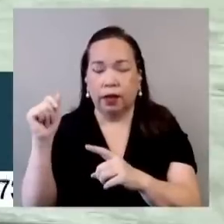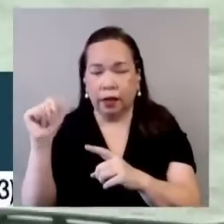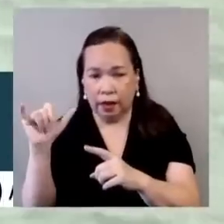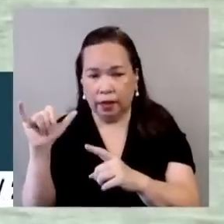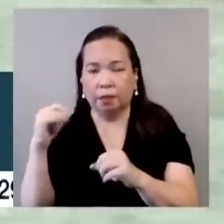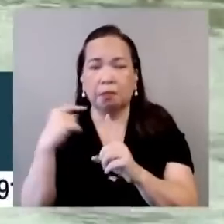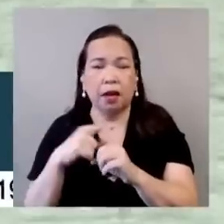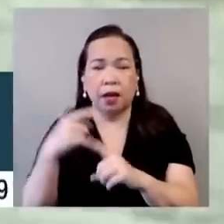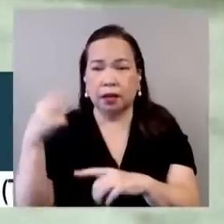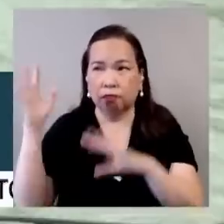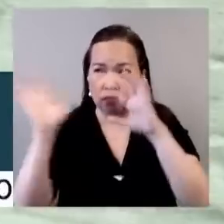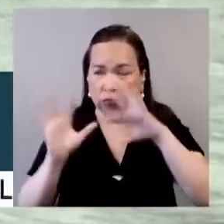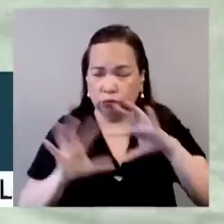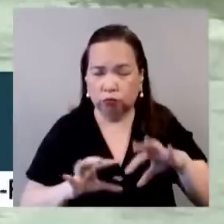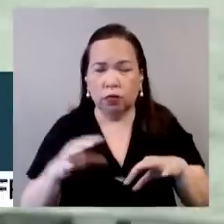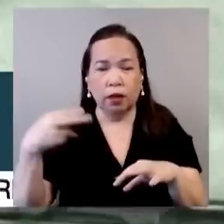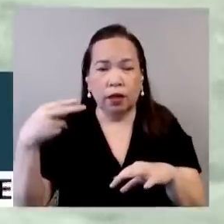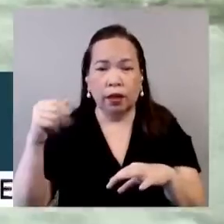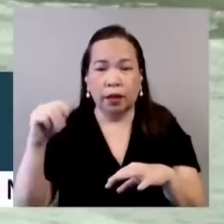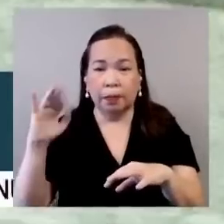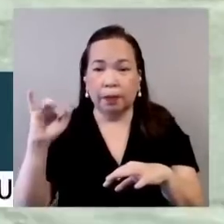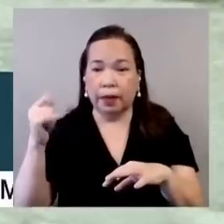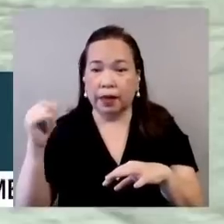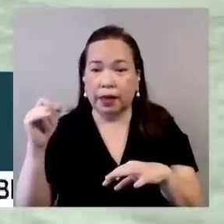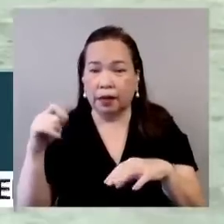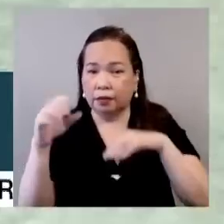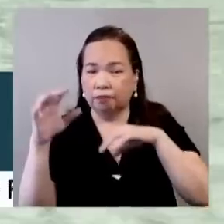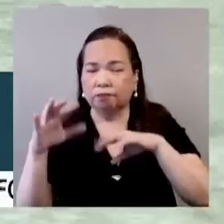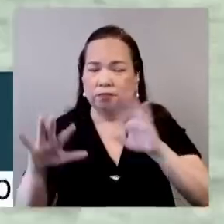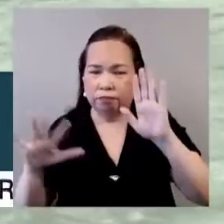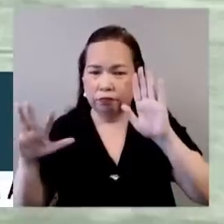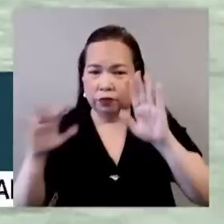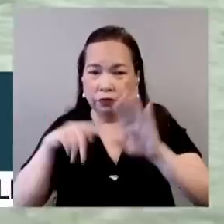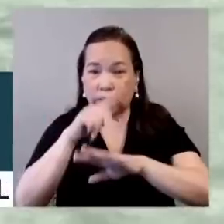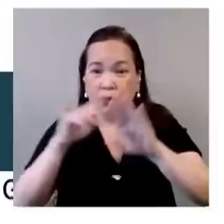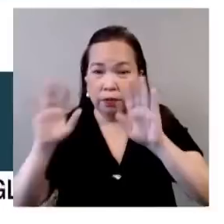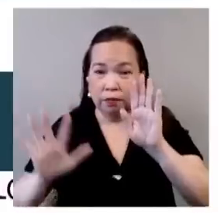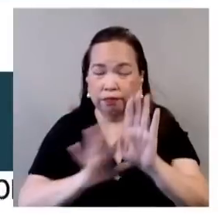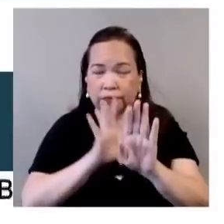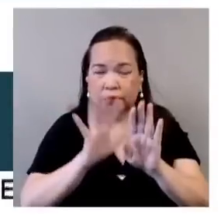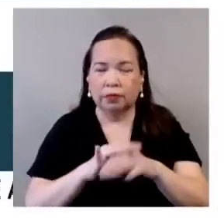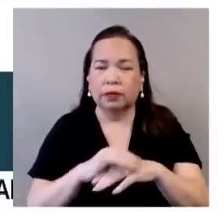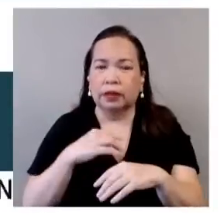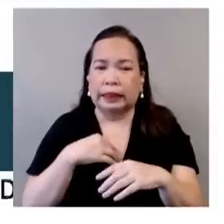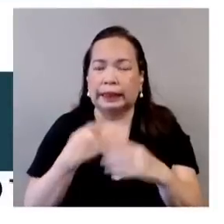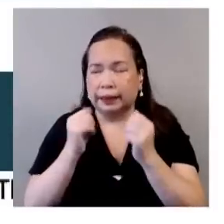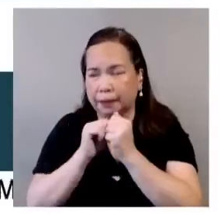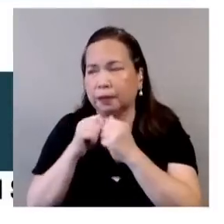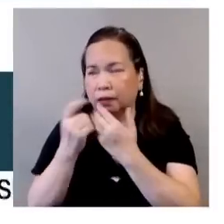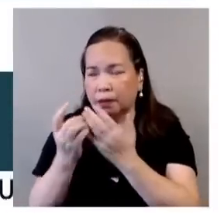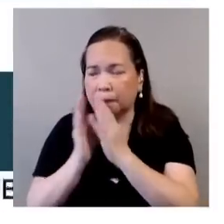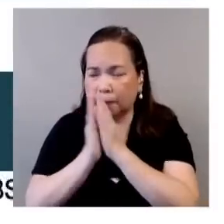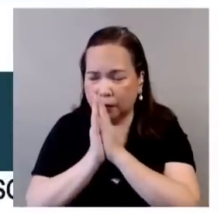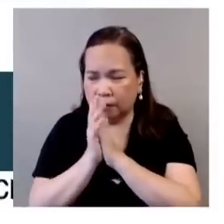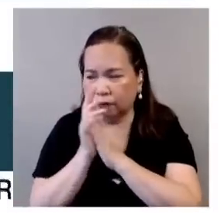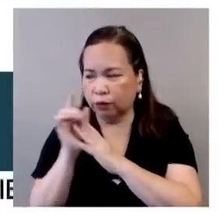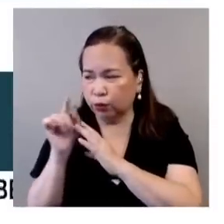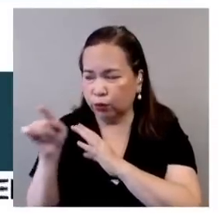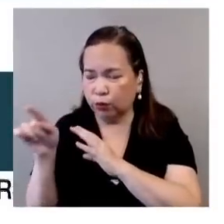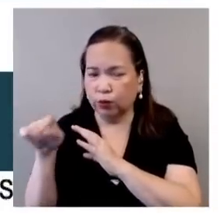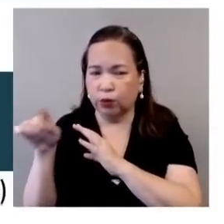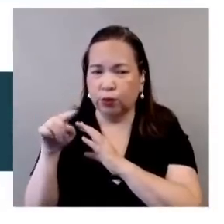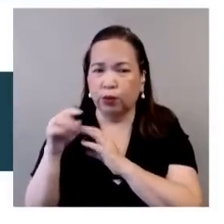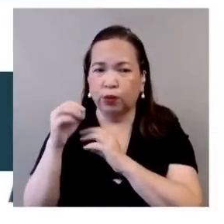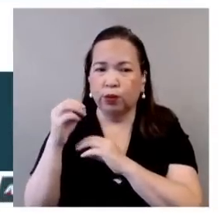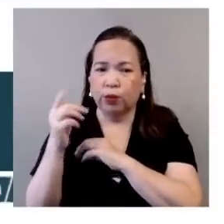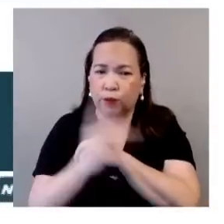na sa wala na po masyado dito sa Bagyong Falcon. At kasabay niyo po kape sa pananalangin na wala na masyadong maidulot